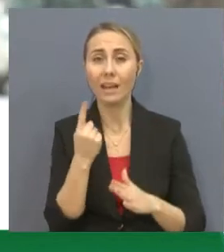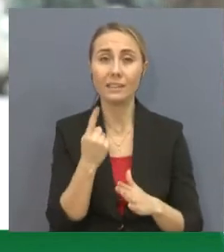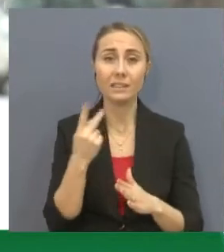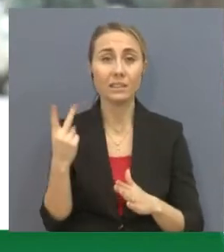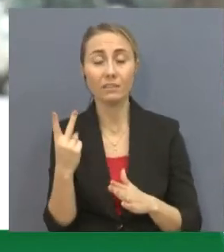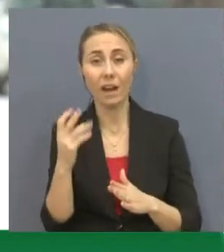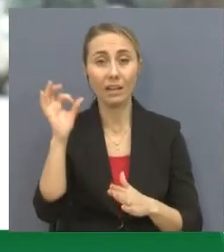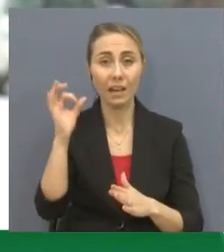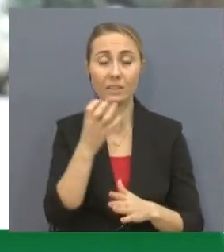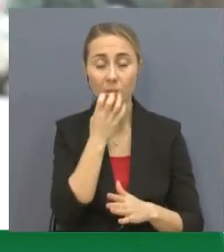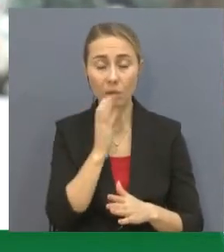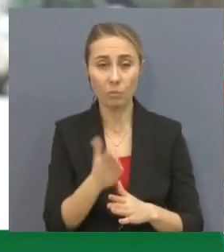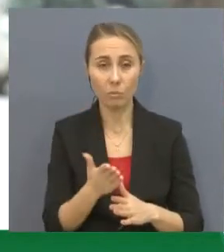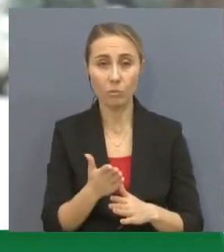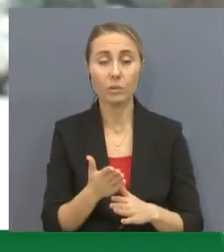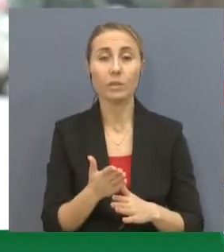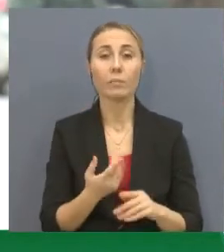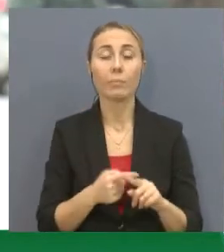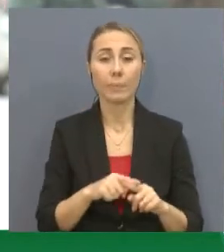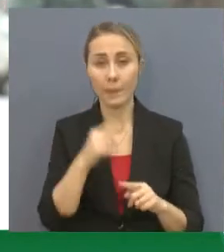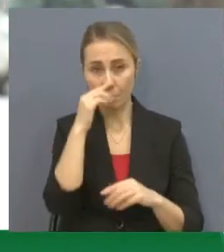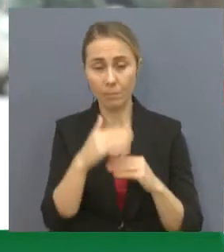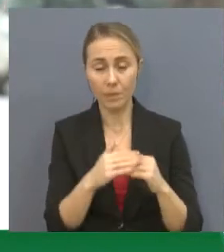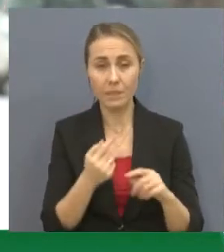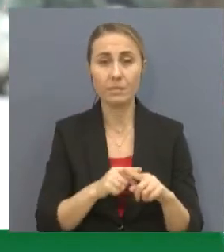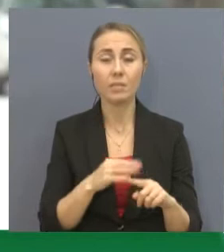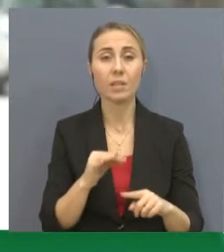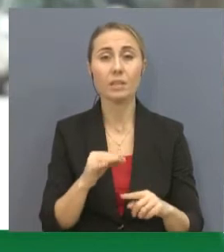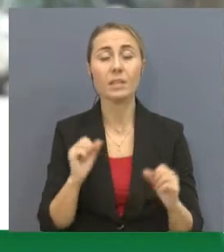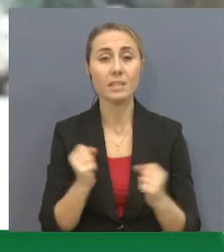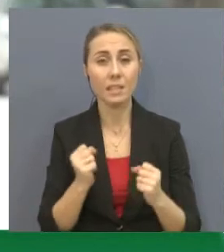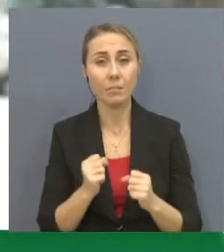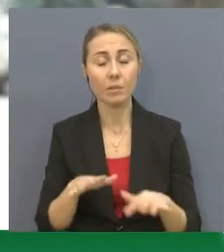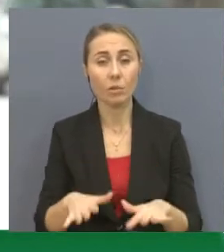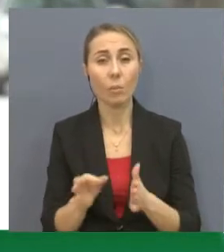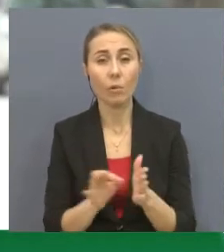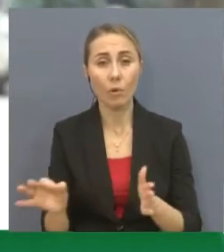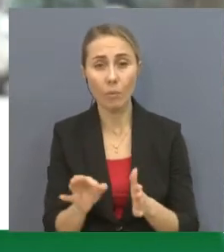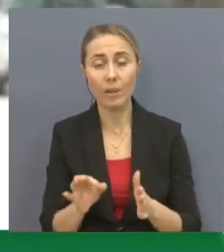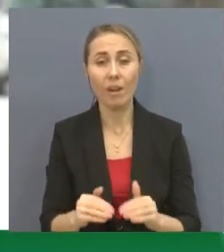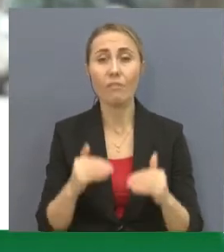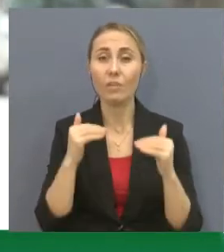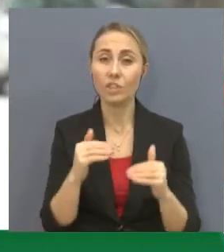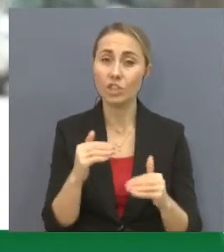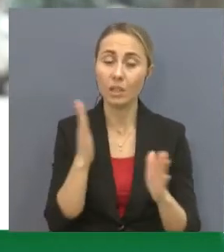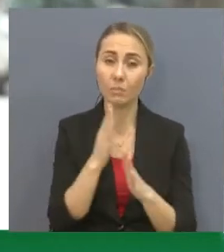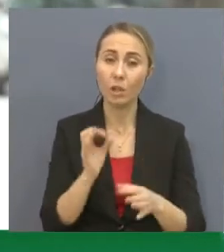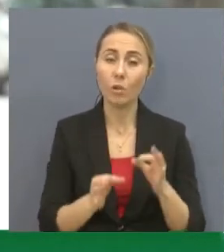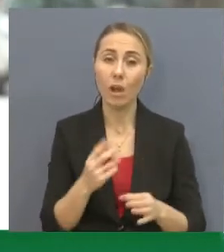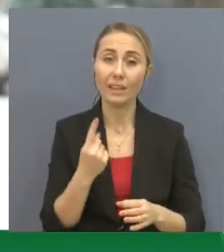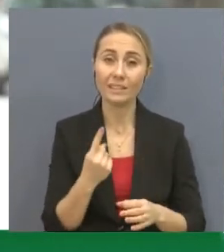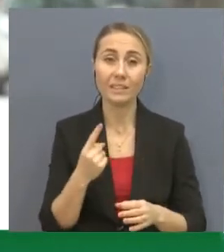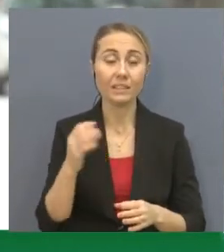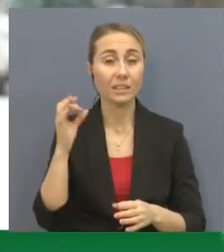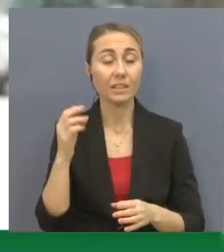тепла предстоящая зиму температурный фон на территории области ожидается выше климатической нормы на один-два градуса